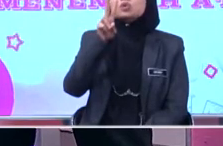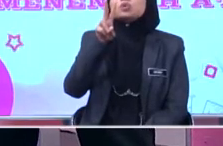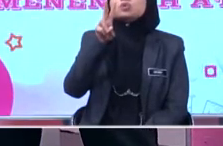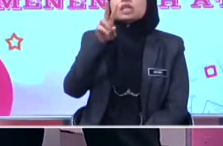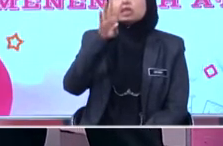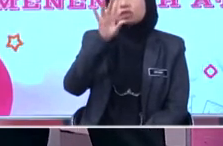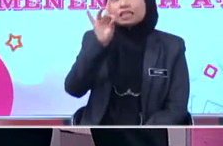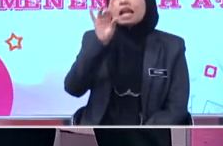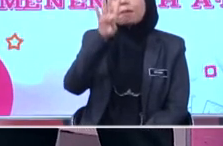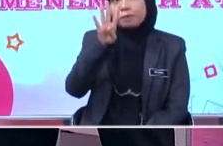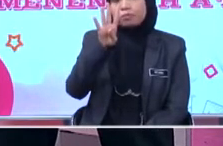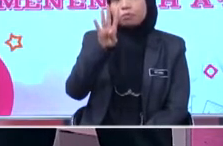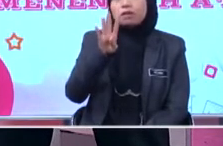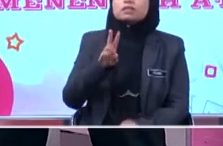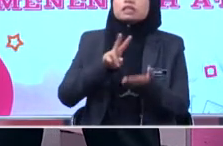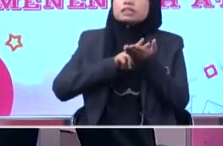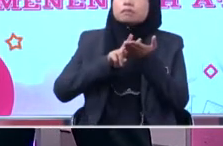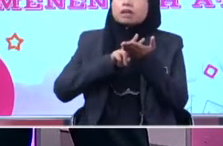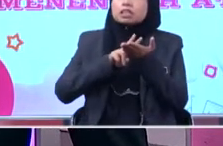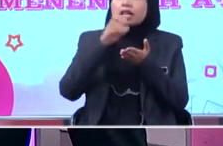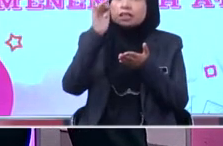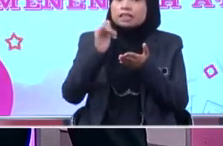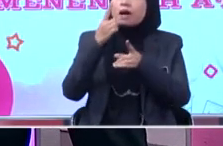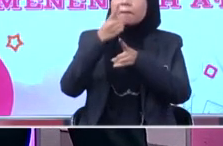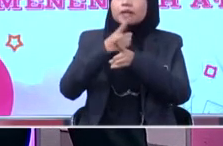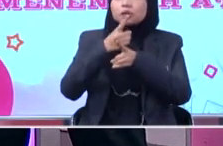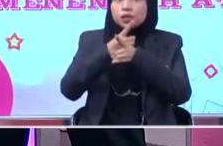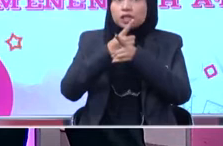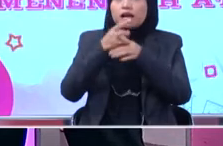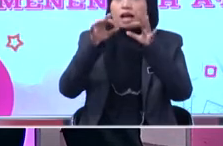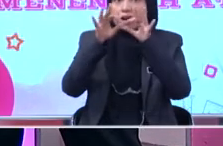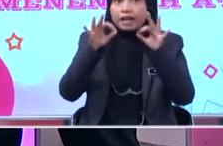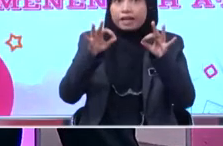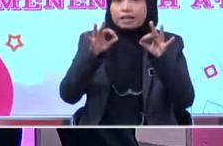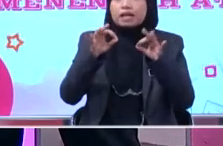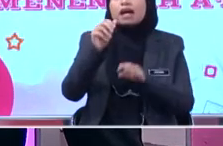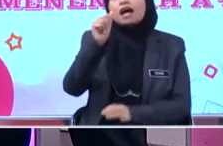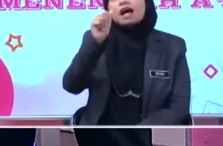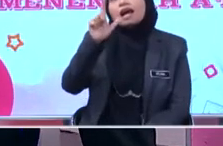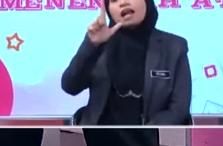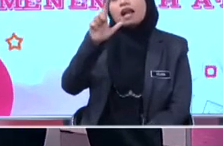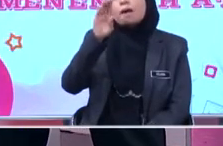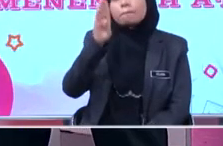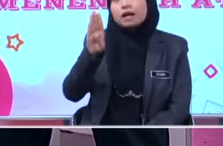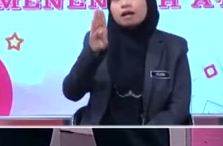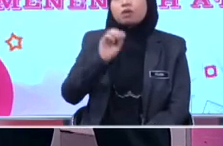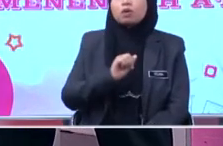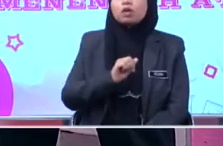mempelajari bacaan surah yang betul itu surah ayat-ayat surah al-baqarah ayat